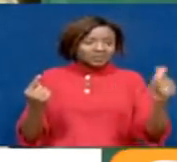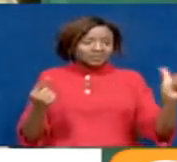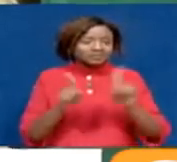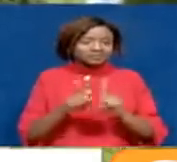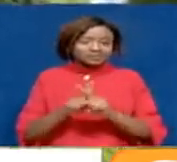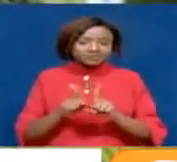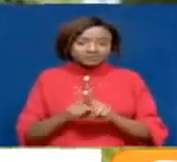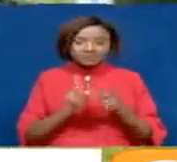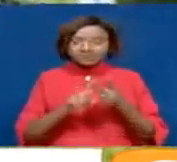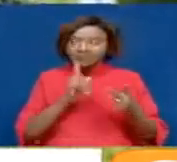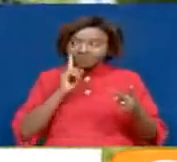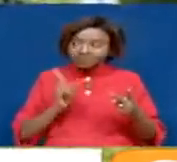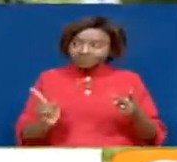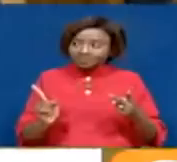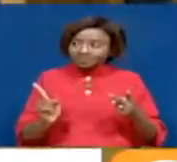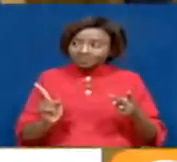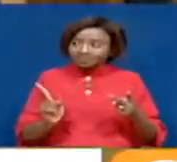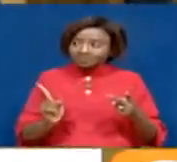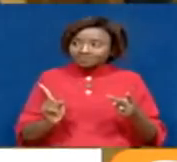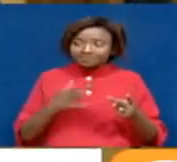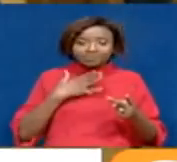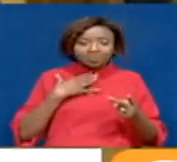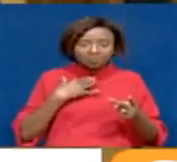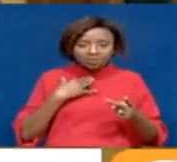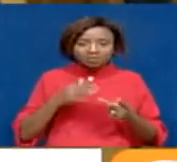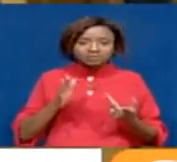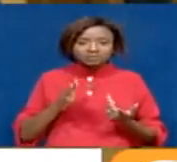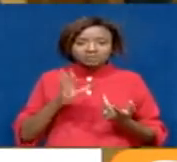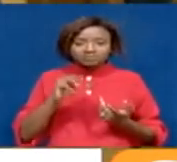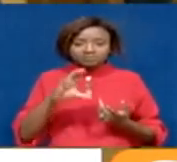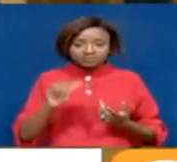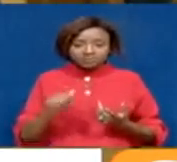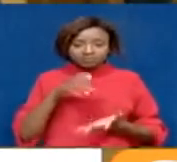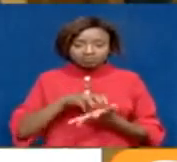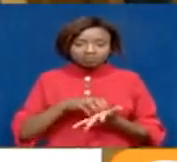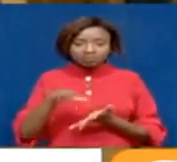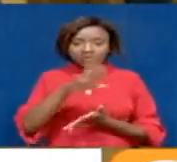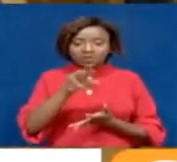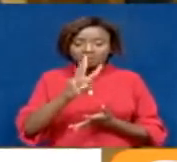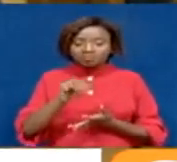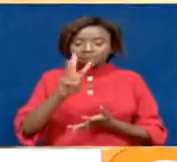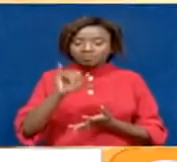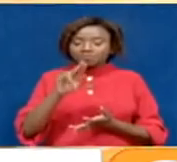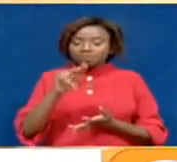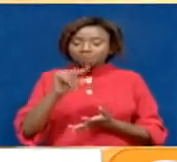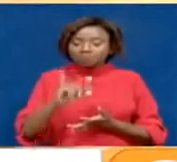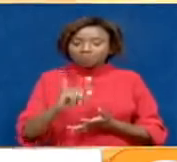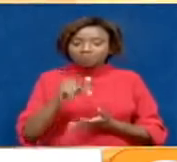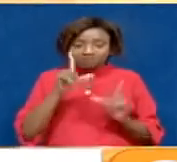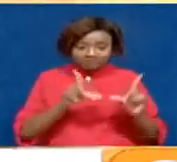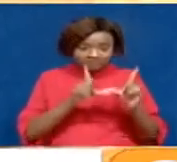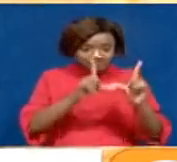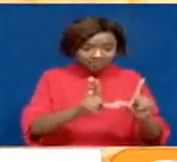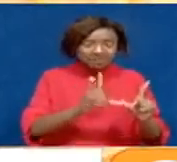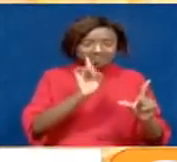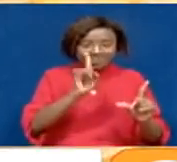hiyo. Sebastian Munyoki anatafuta kuwania kiti cha uwakilishi wadi Mwingi Magharibi. Alipokonywa cheti cha uteuzi katika